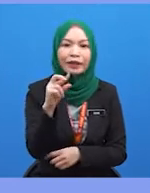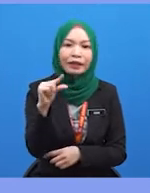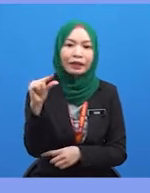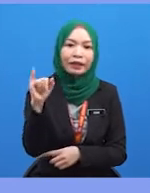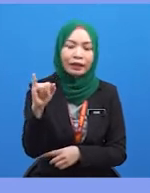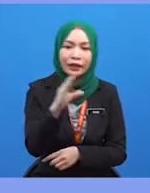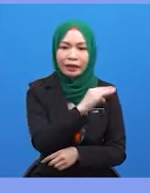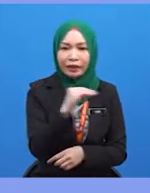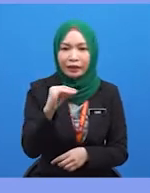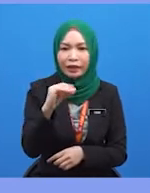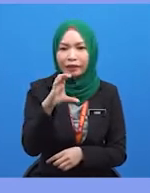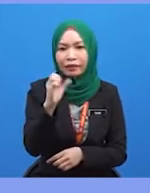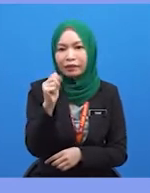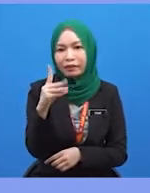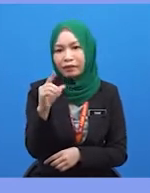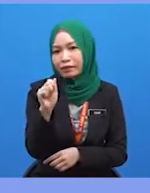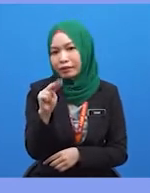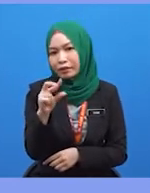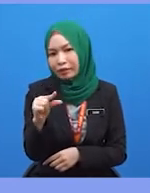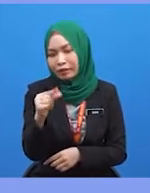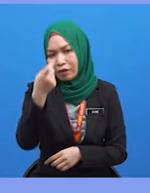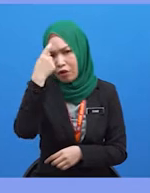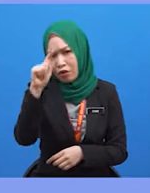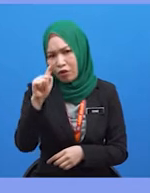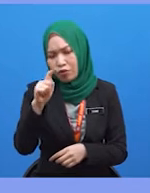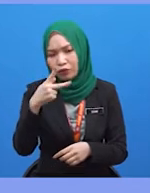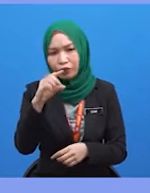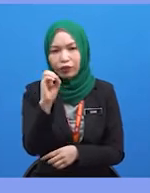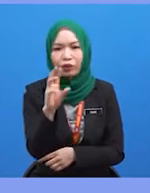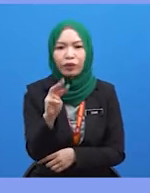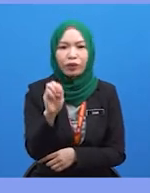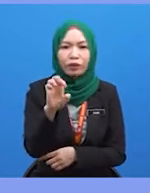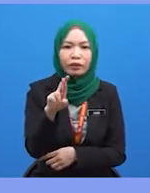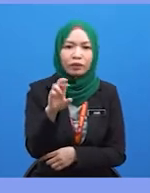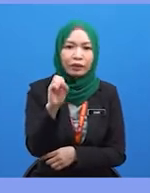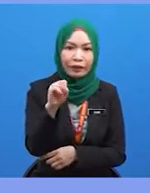dan bercadang untuk mengkomersialkan vaksin tersebut.